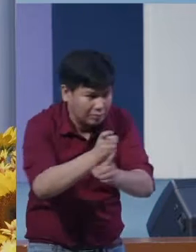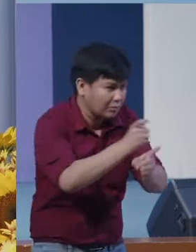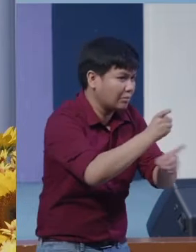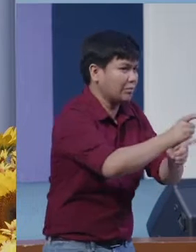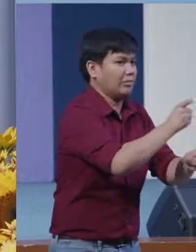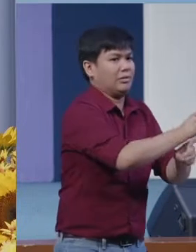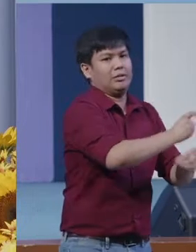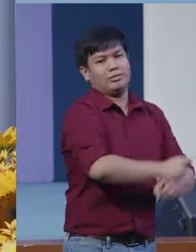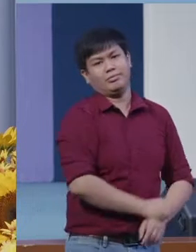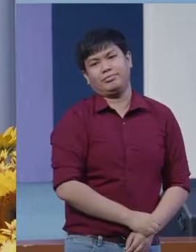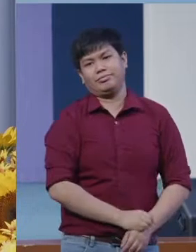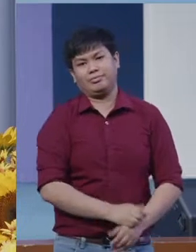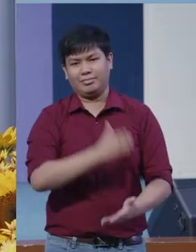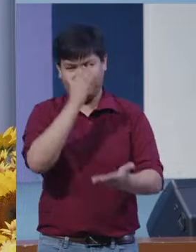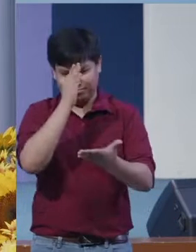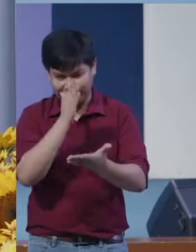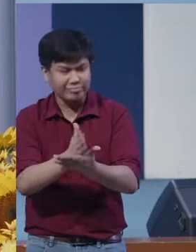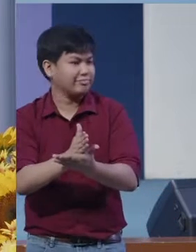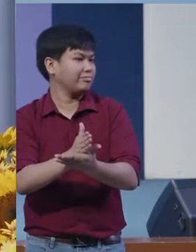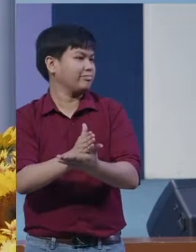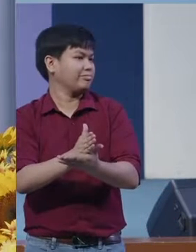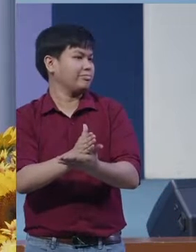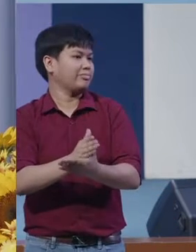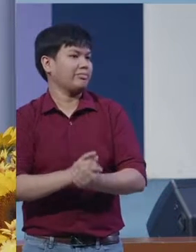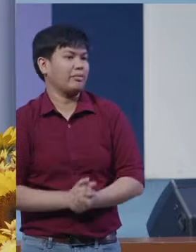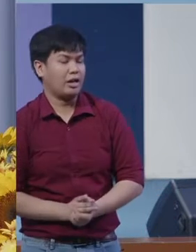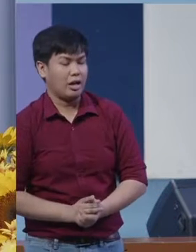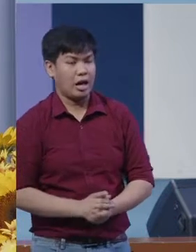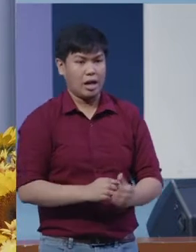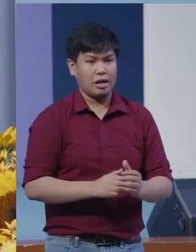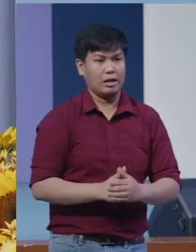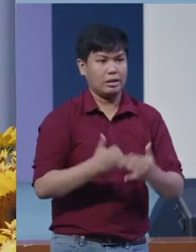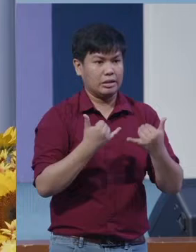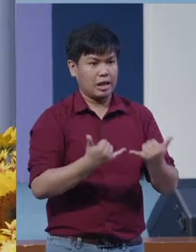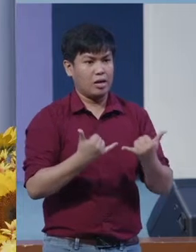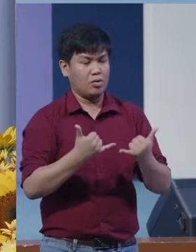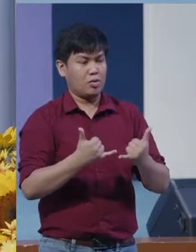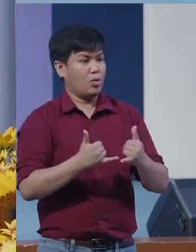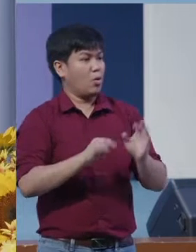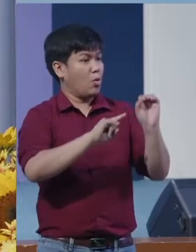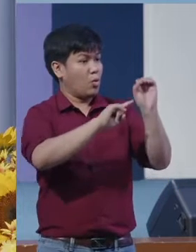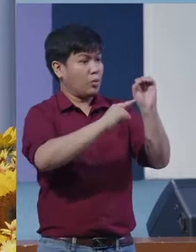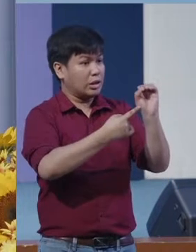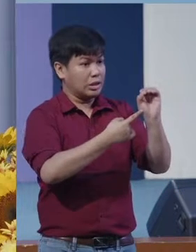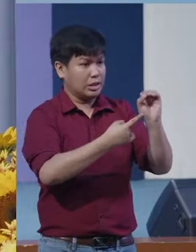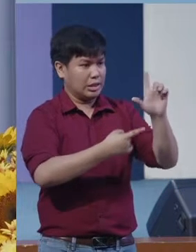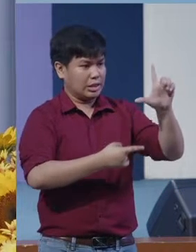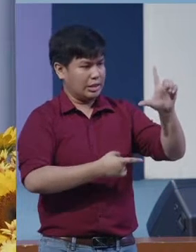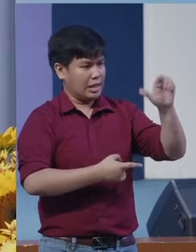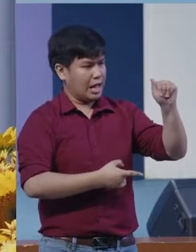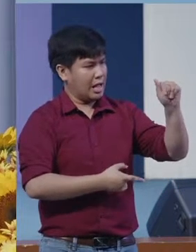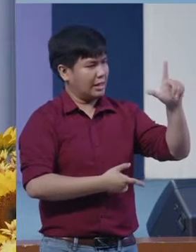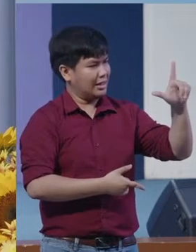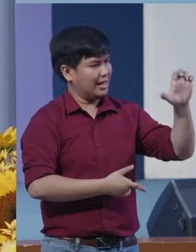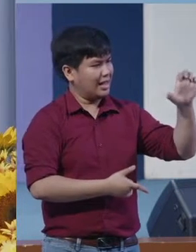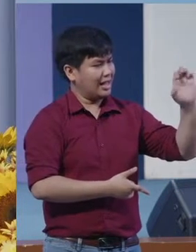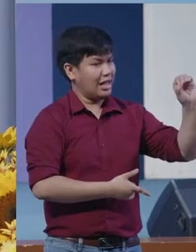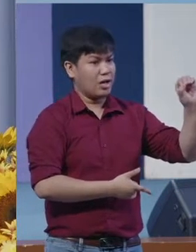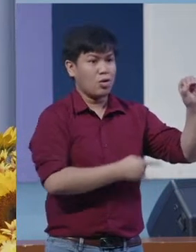na language ay katalaleo. Yung laleo po ay parang tutok. Laleo, lala, lala, lala.